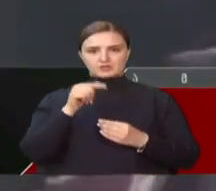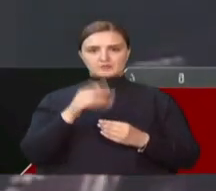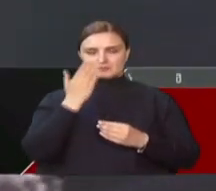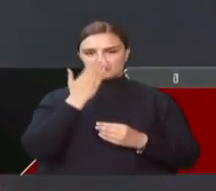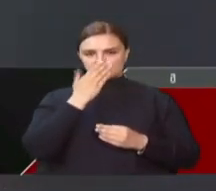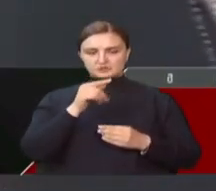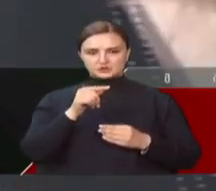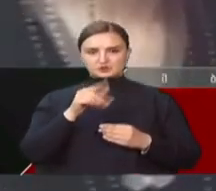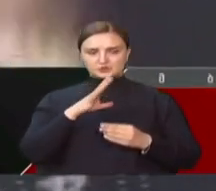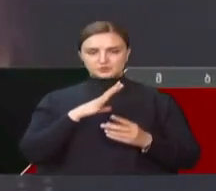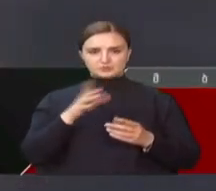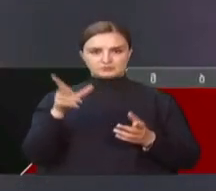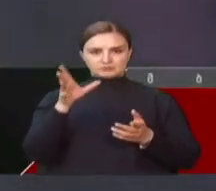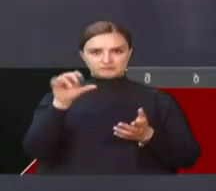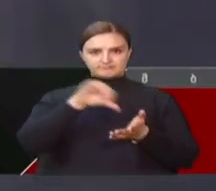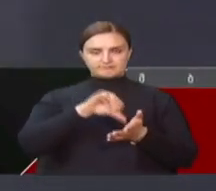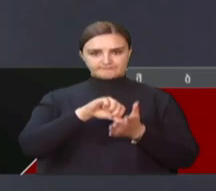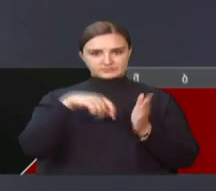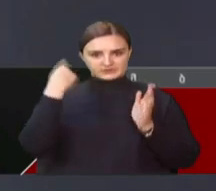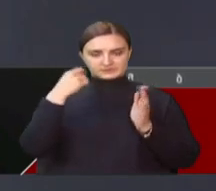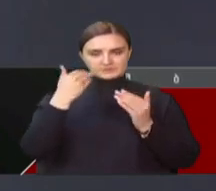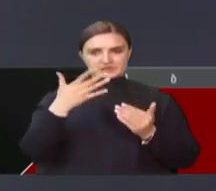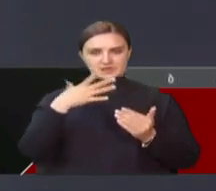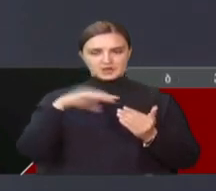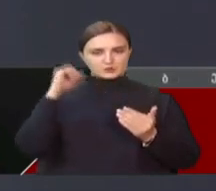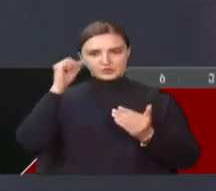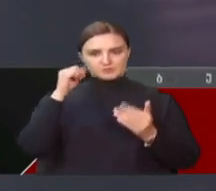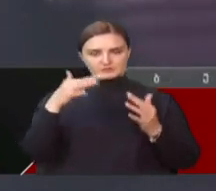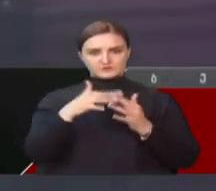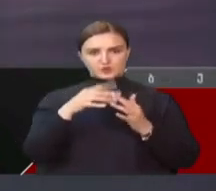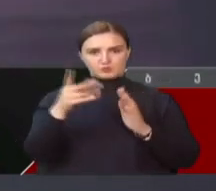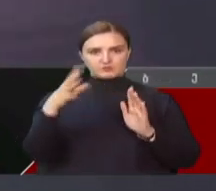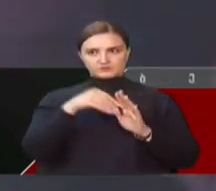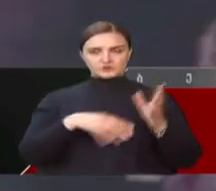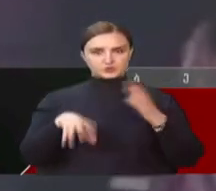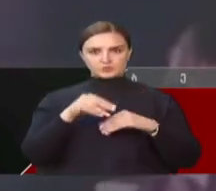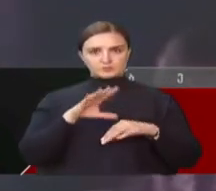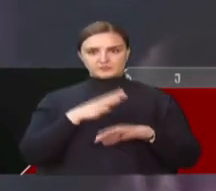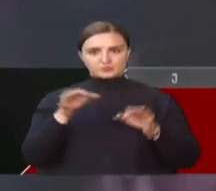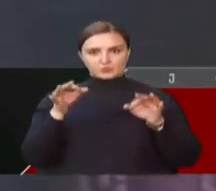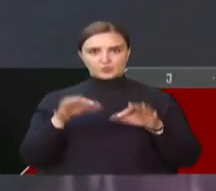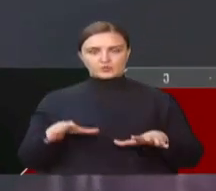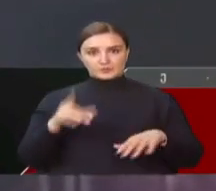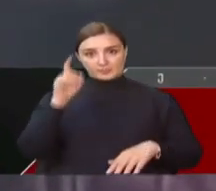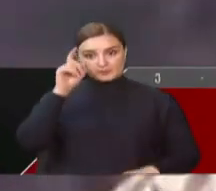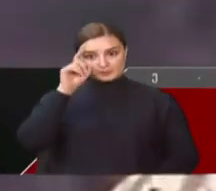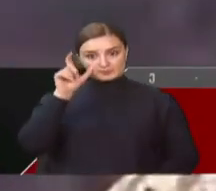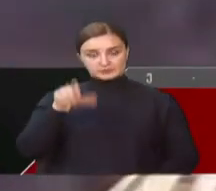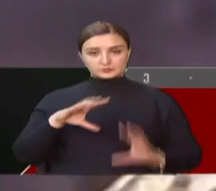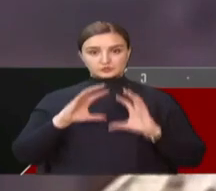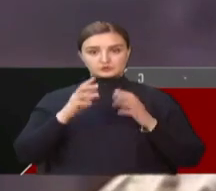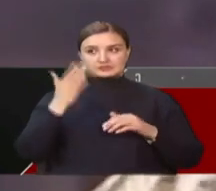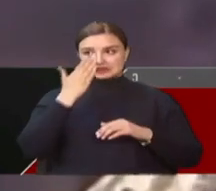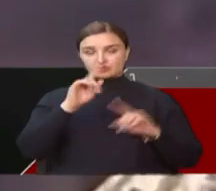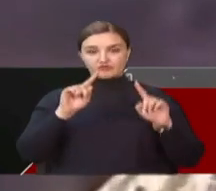ფილმში ერთდროულად იღებდნენ. ამიტომ მისი ქართულ-აფხაზურ კონფლიქტში ჩართვა ყველასთვის მოულოდნელი აღმოჩნდა. ბიჭი, რომელიც მსოფლიო